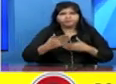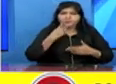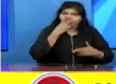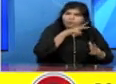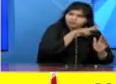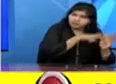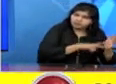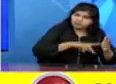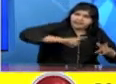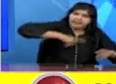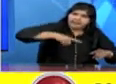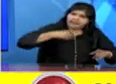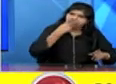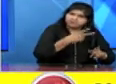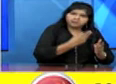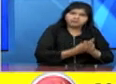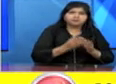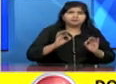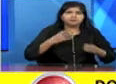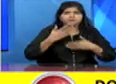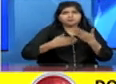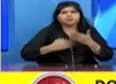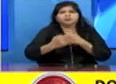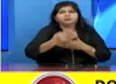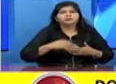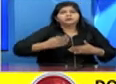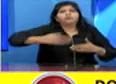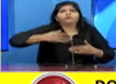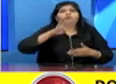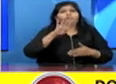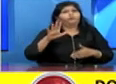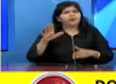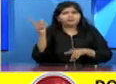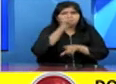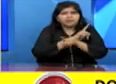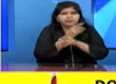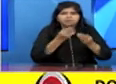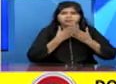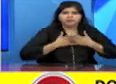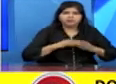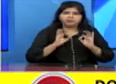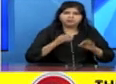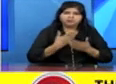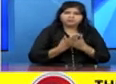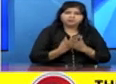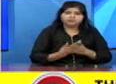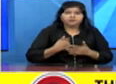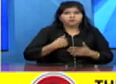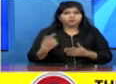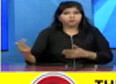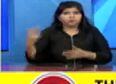देम ऑन डेली बेसिस, लेकिन दे आर ऑल्सो गोइंग टू बी वेल इन कमिंग 4-5 डेज। जो लोग हमारे यहाँ सस्पेक्ट करके आते